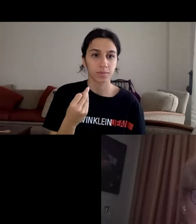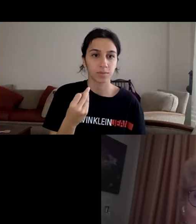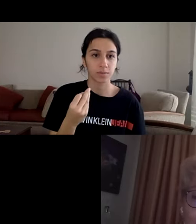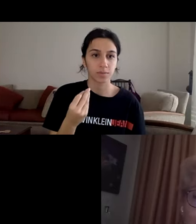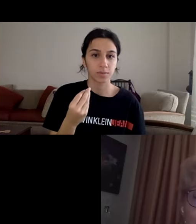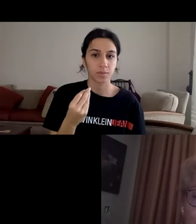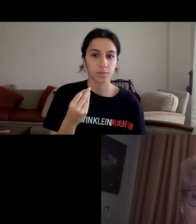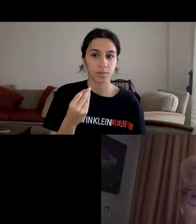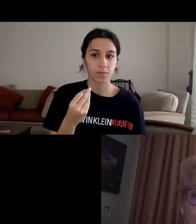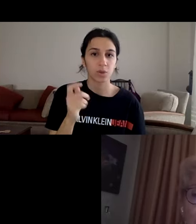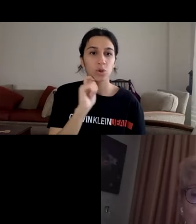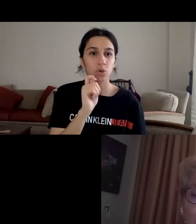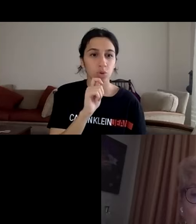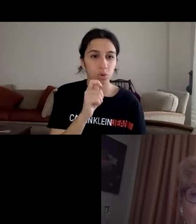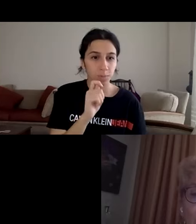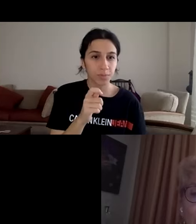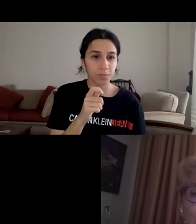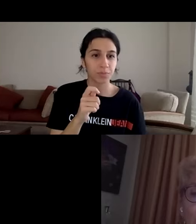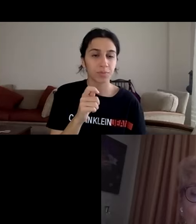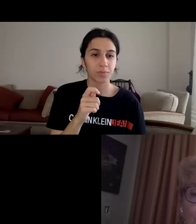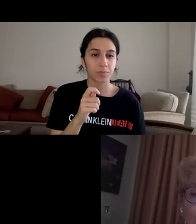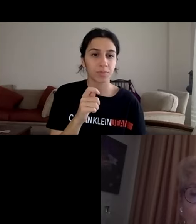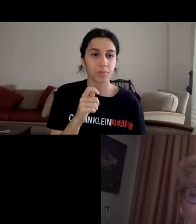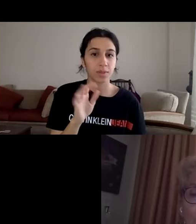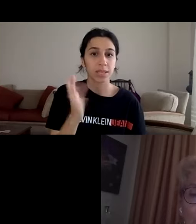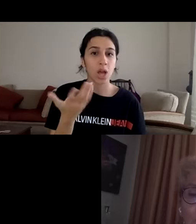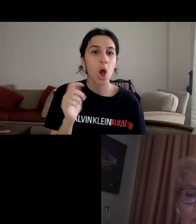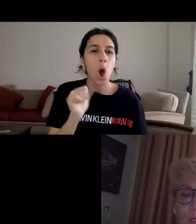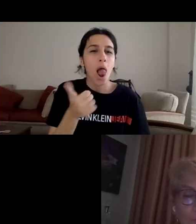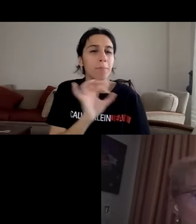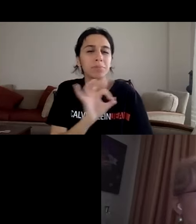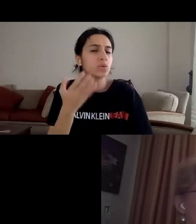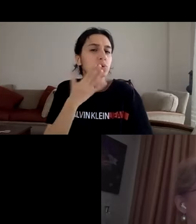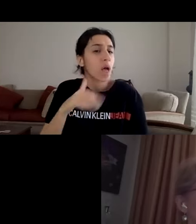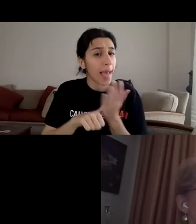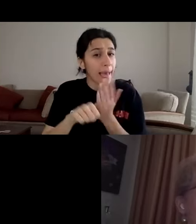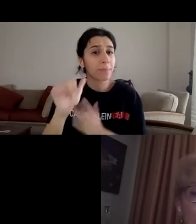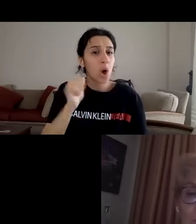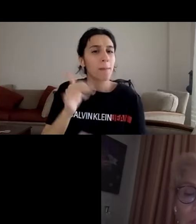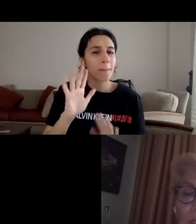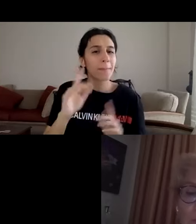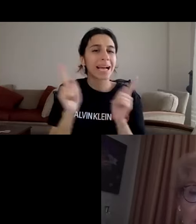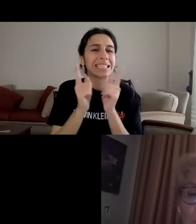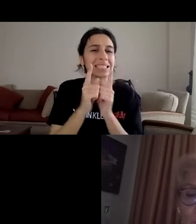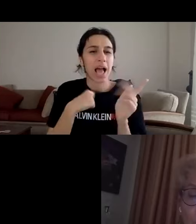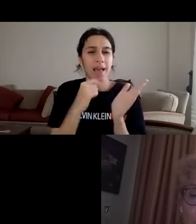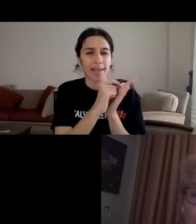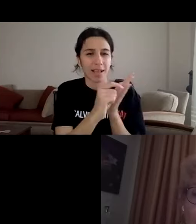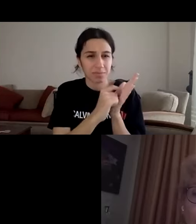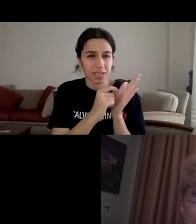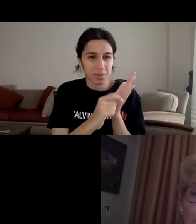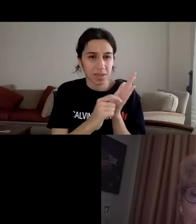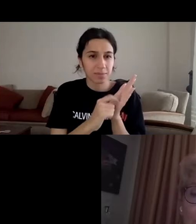sunumunuzun yani hangi şeyi önemsiz biliyorum. Hepsi önemliydi ama şöyle kısaca notlar aldım. Benim için